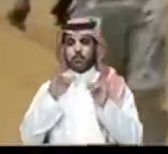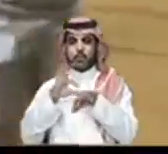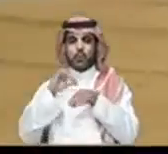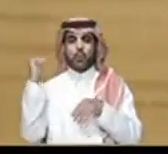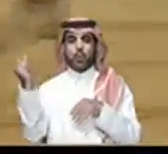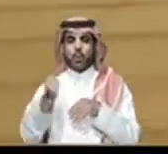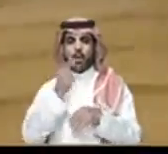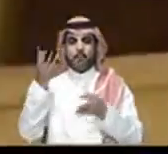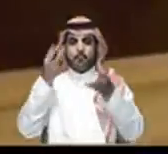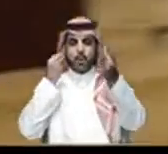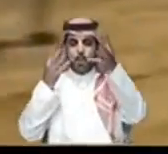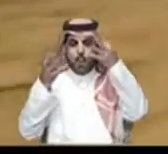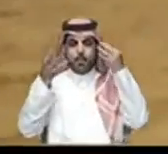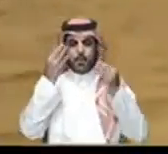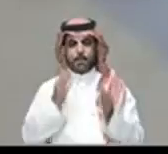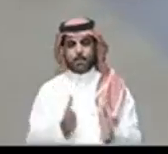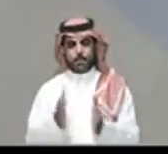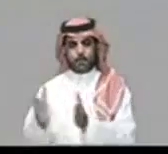واكتساب الخبرات